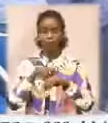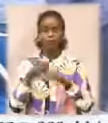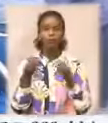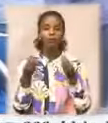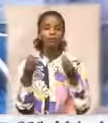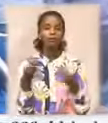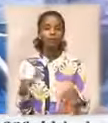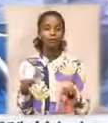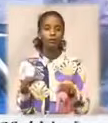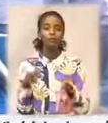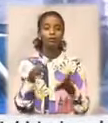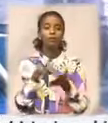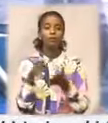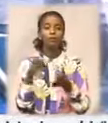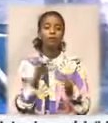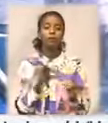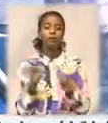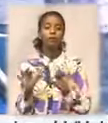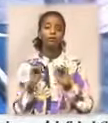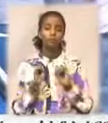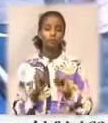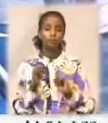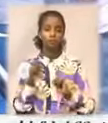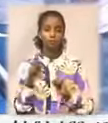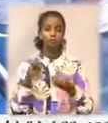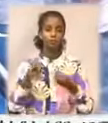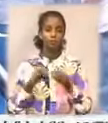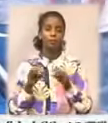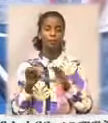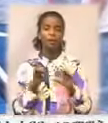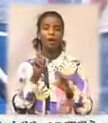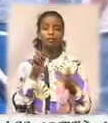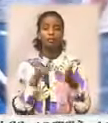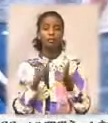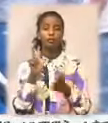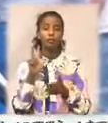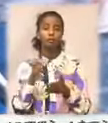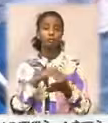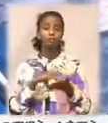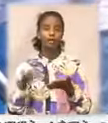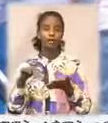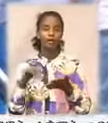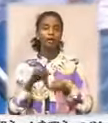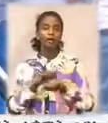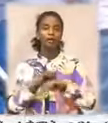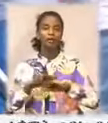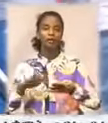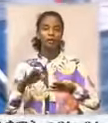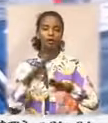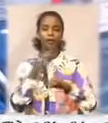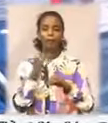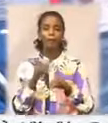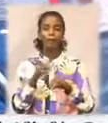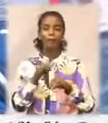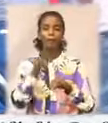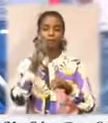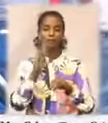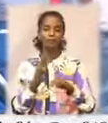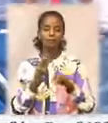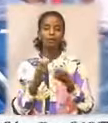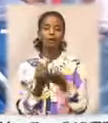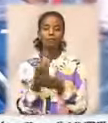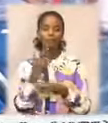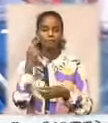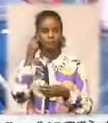ያጣነውን ምርት ሊያካክስ የሚችል እሱን ተጨማሪ አድርገን 1.3 ሚሊዮን ሄክታር ማሳ እናለማለን ብለን ነው